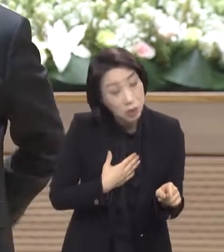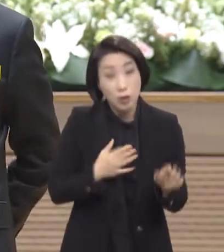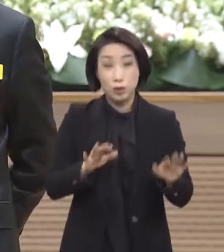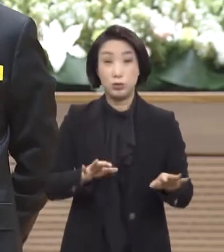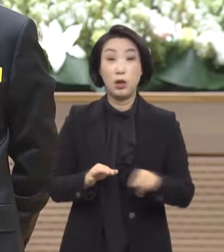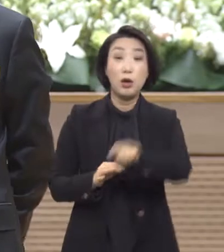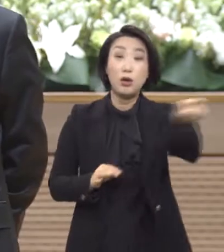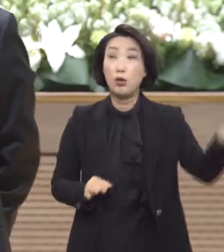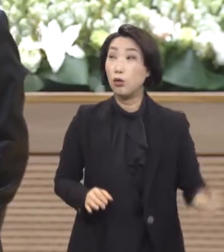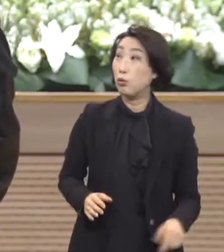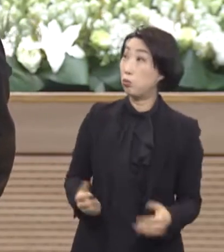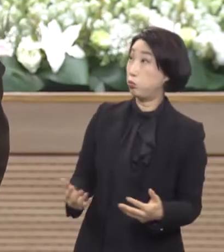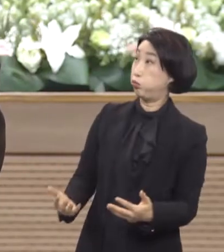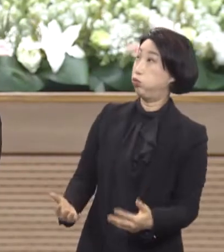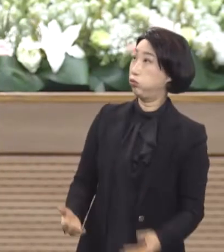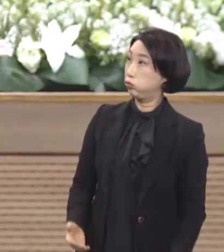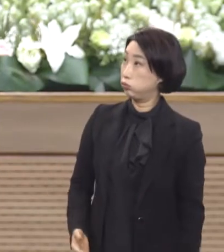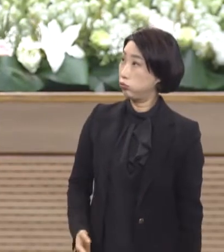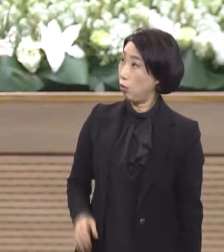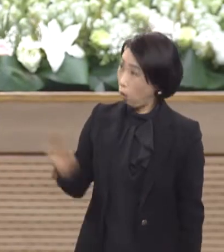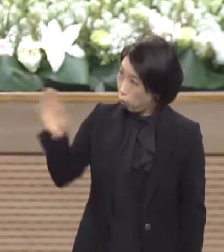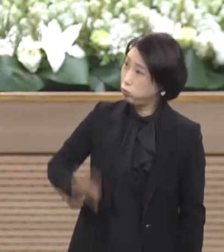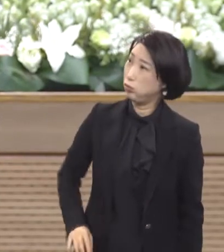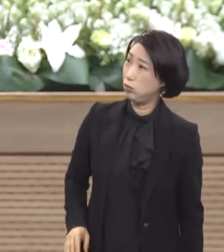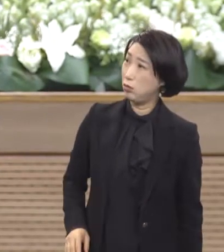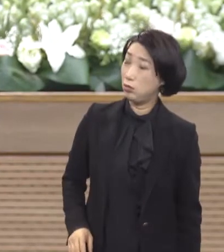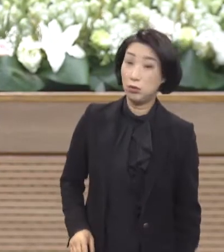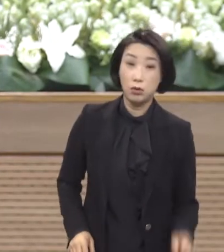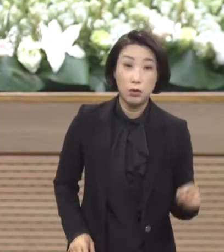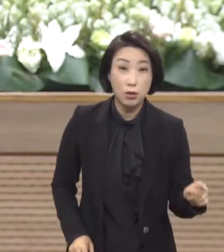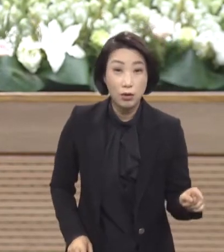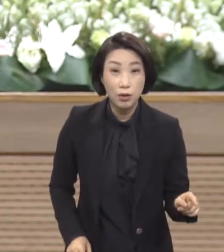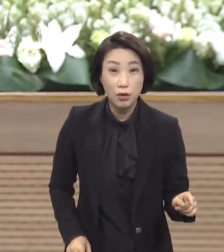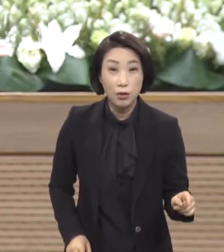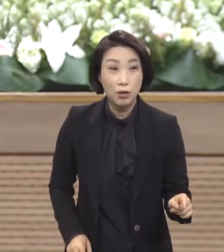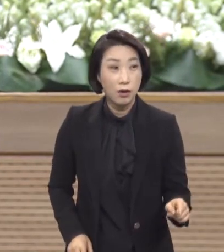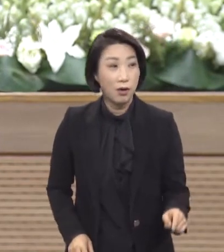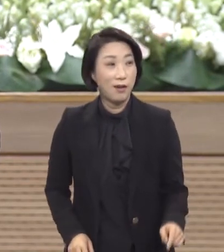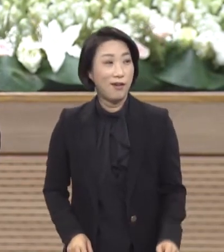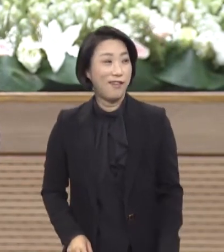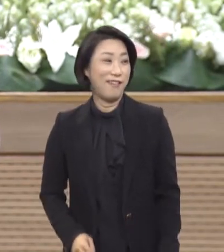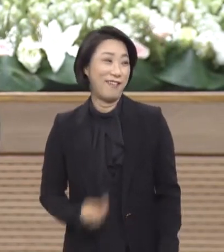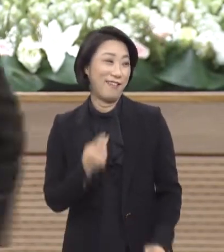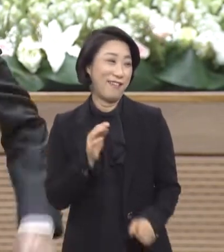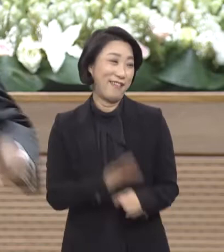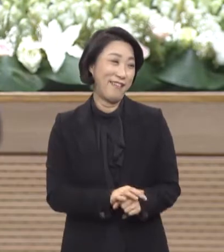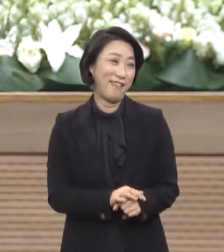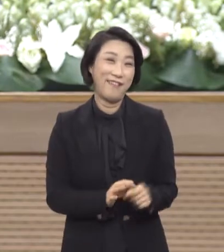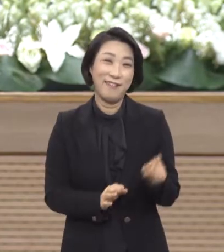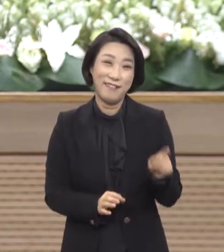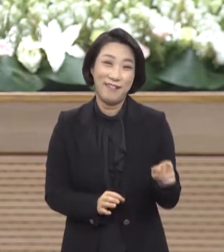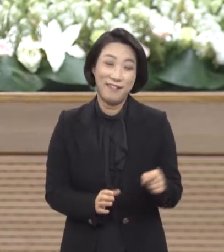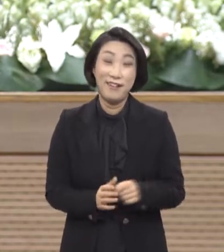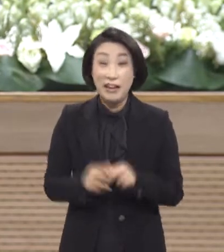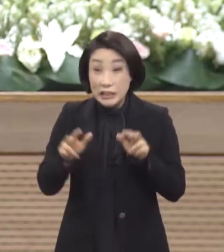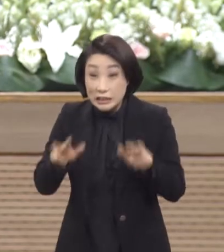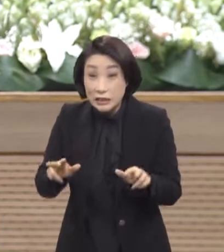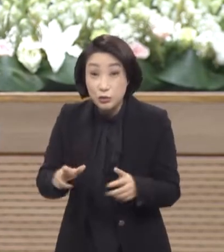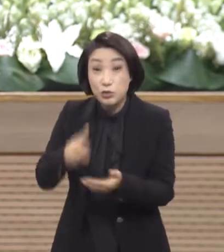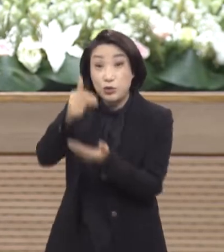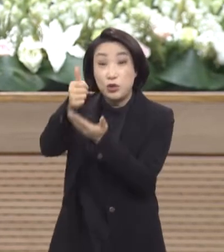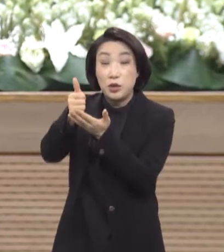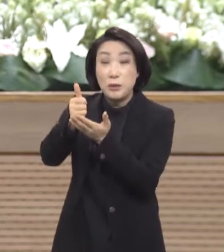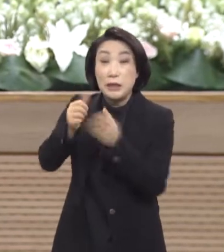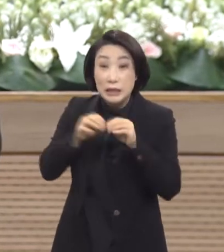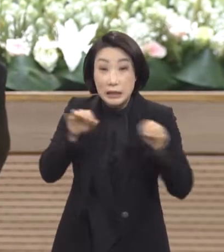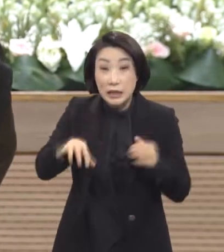그런데도 자기들은 아니라는 거야. 숙맥 같은 사람들. 지금 주님